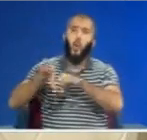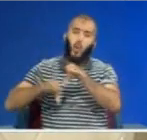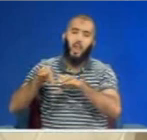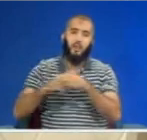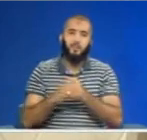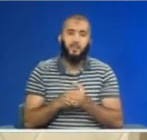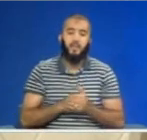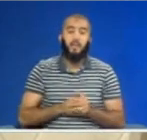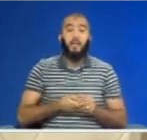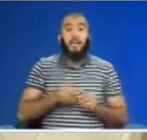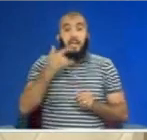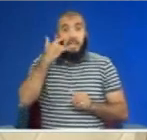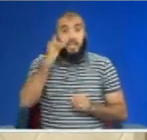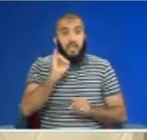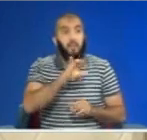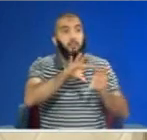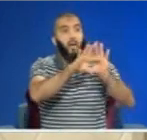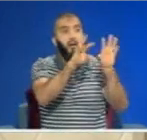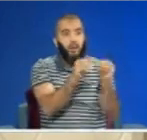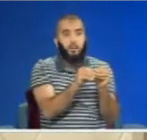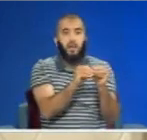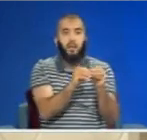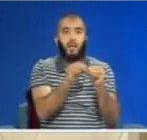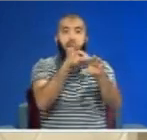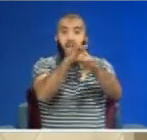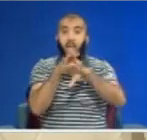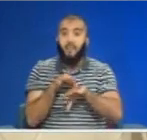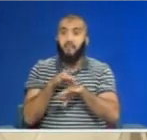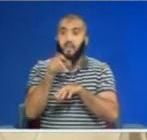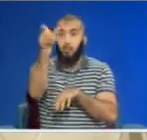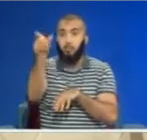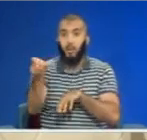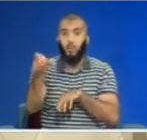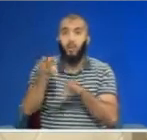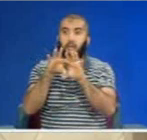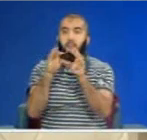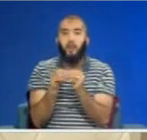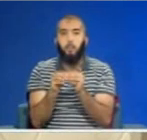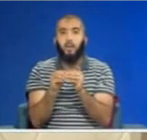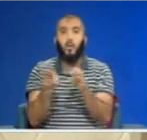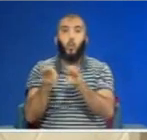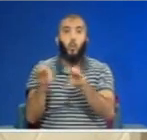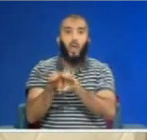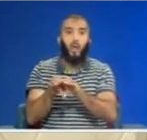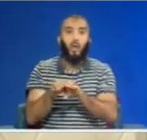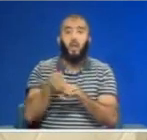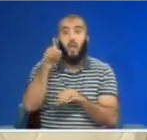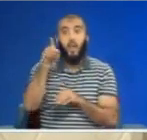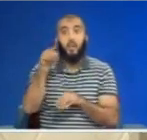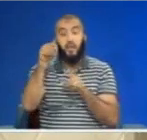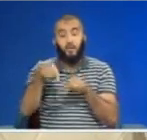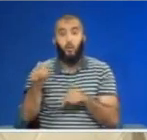يتأكد الحرص ووجوب إجابة الدعوة إذا كانت من الأقارب، لأن عدم إجابتها يؤدي